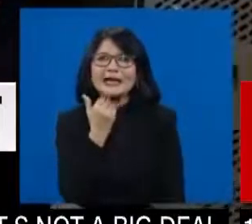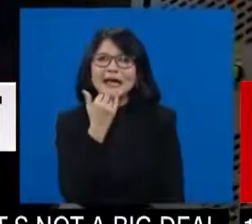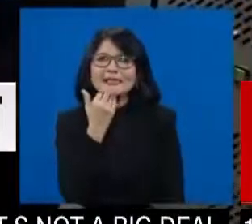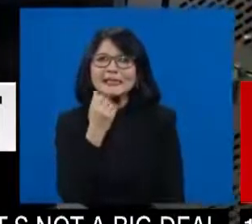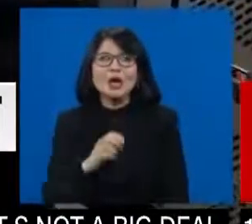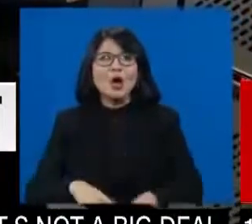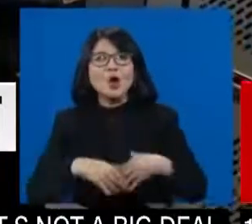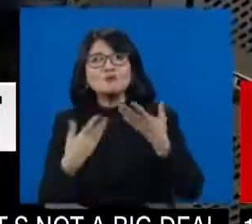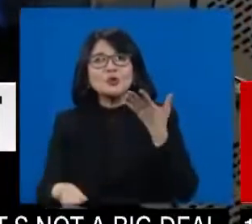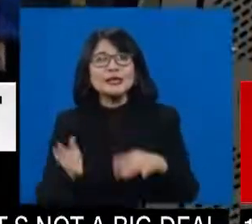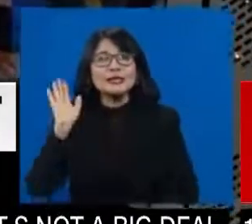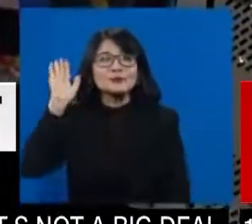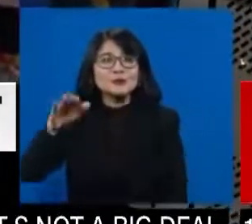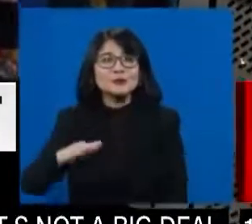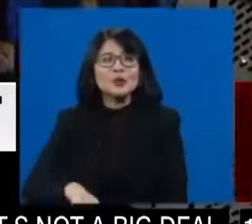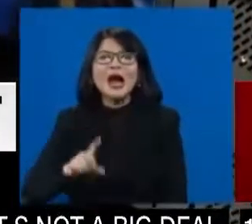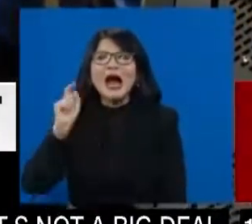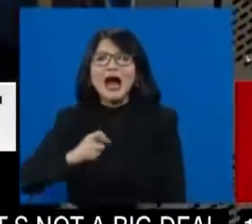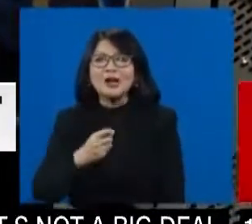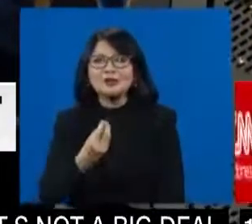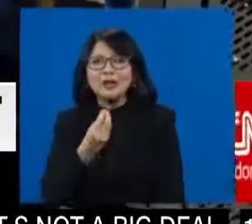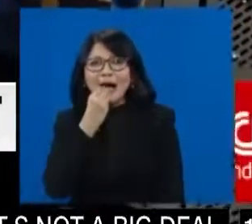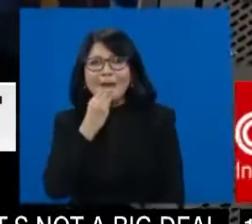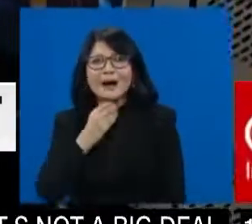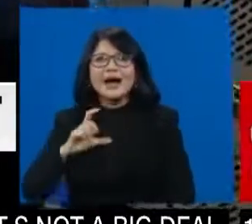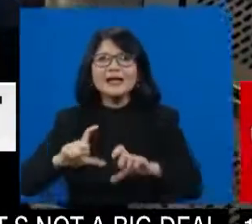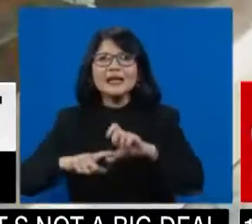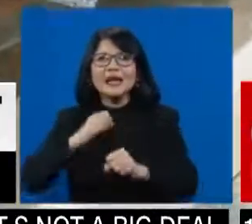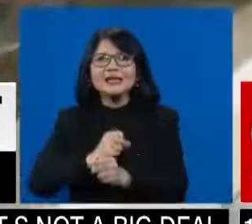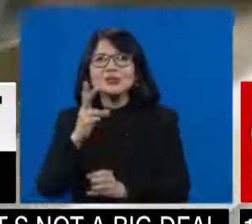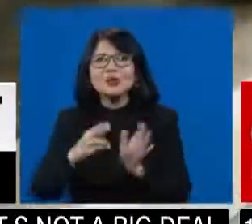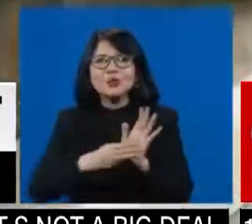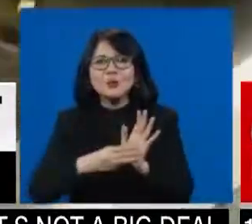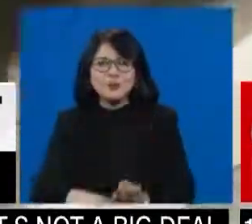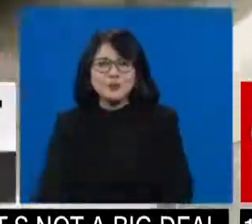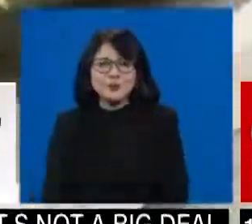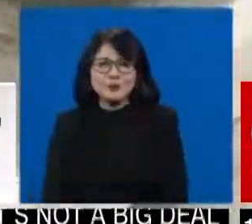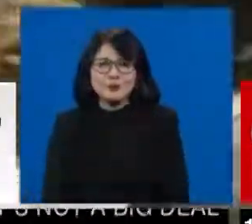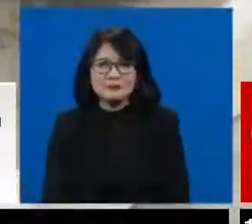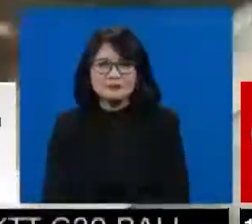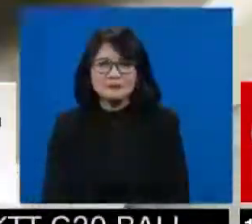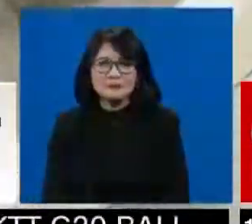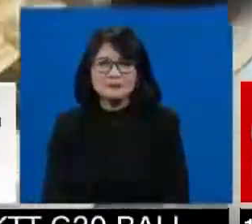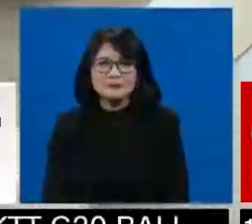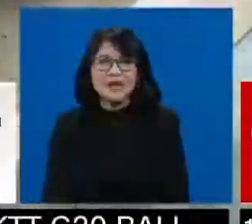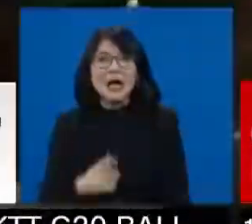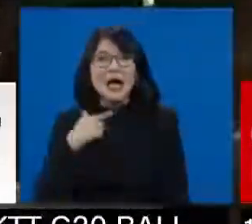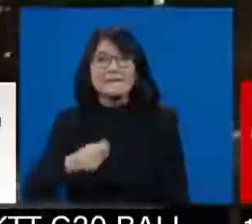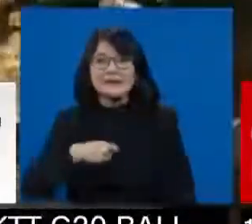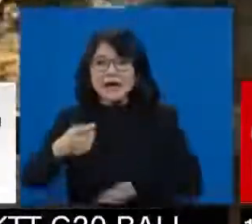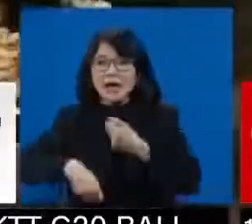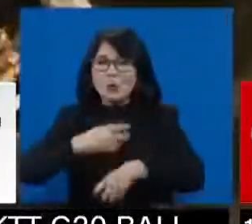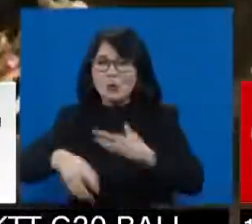nggak makan namanya kalau belum makan sorghum gitu. Oh, bisa juga, bisa. Meski sorghum bisa diolah menjadi